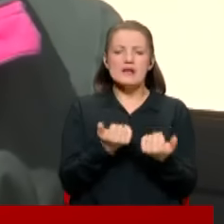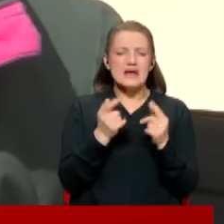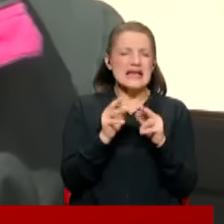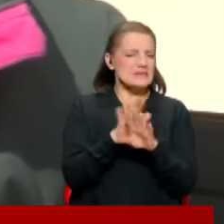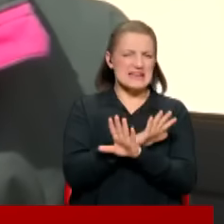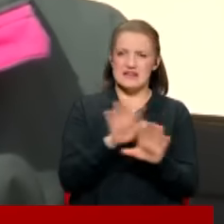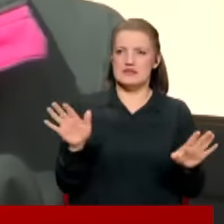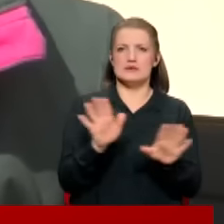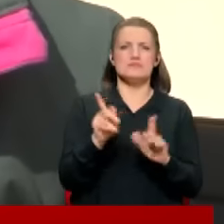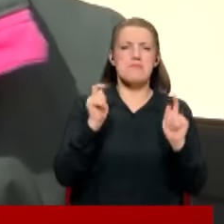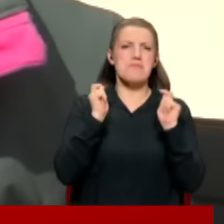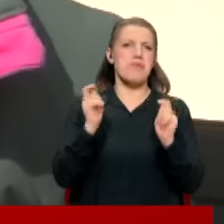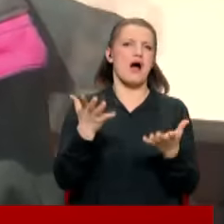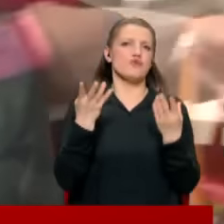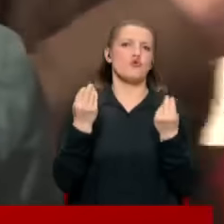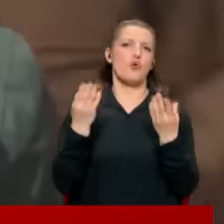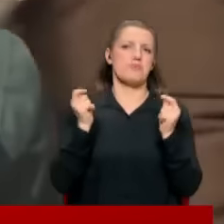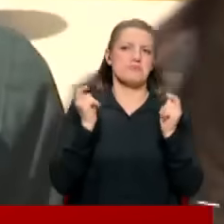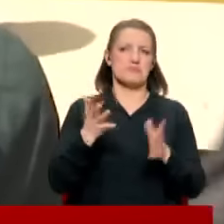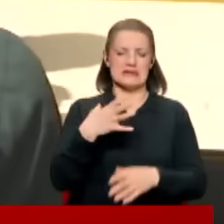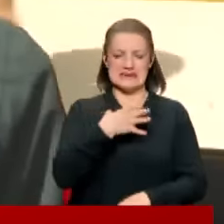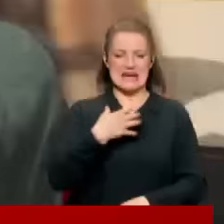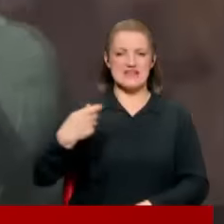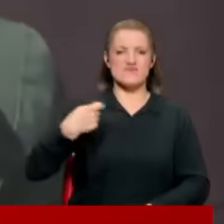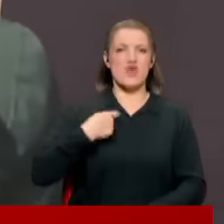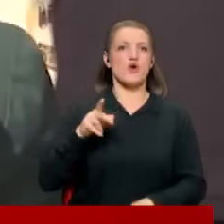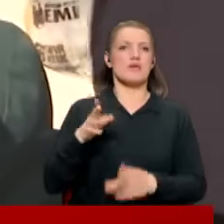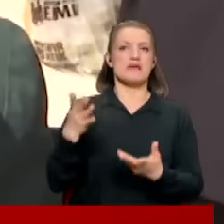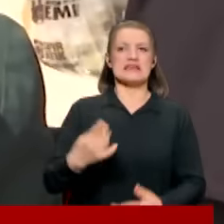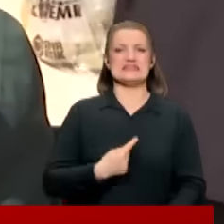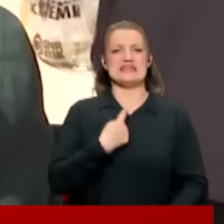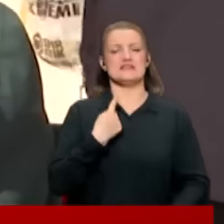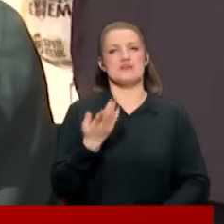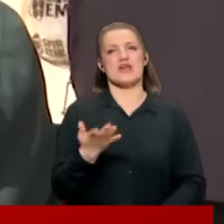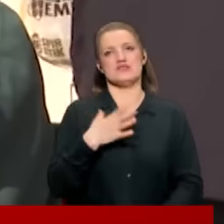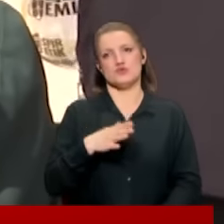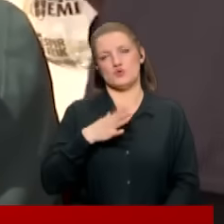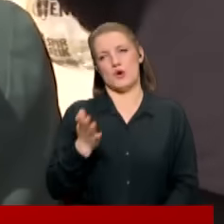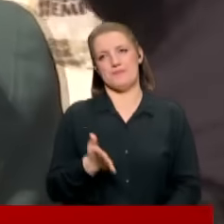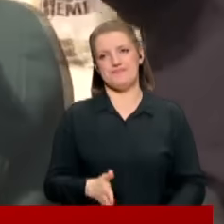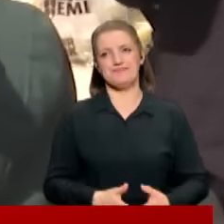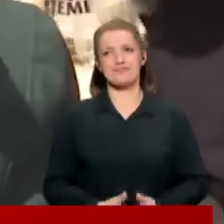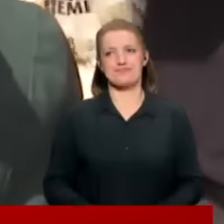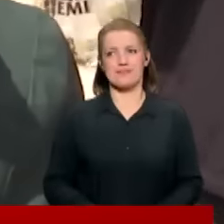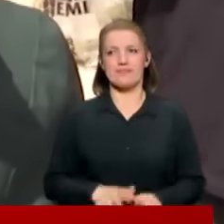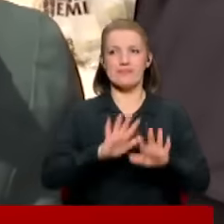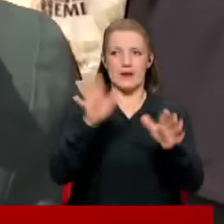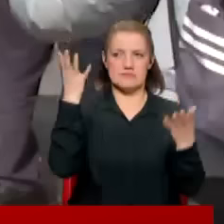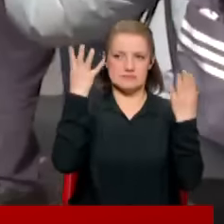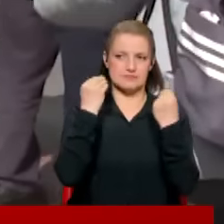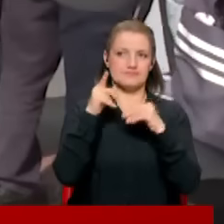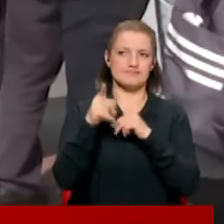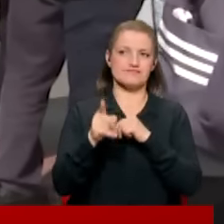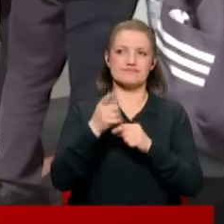gibi değil yani. Pahalılık çok fazla. Kendisi vermiş gibi hissettirmek istiyor herhalde karşı tarafa. Herkes anlıyor